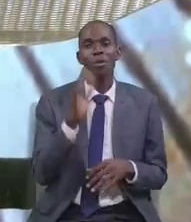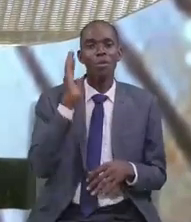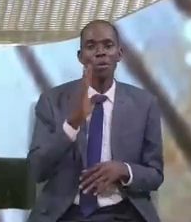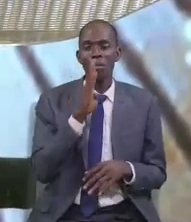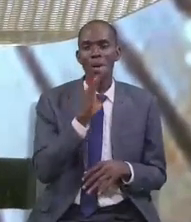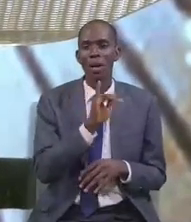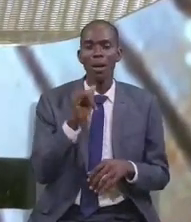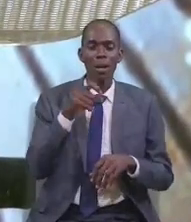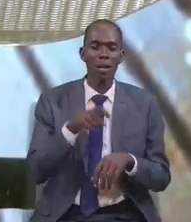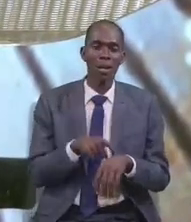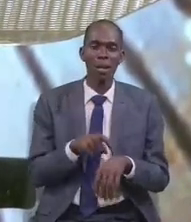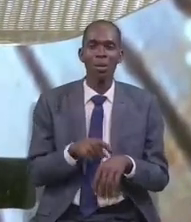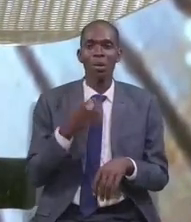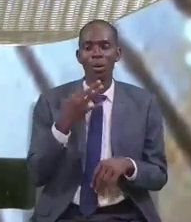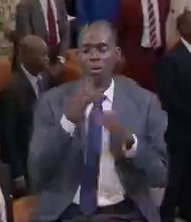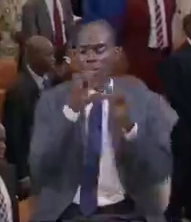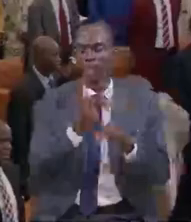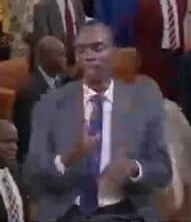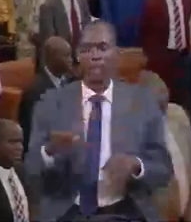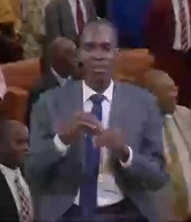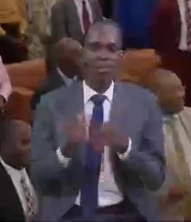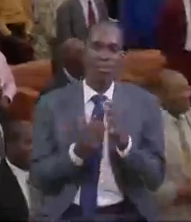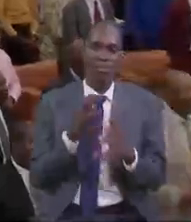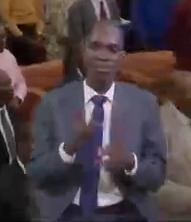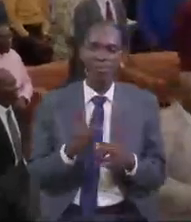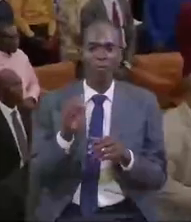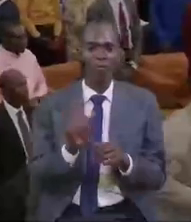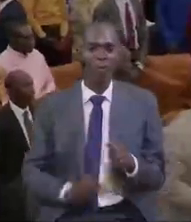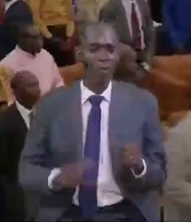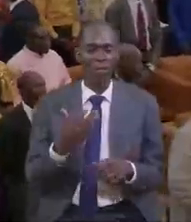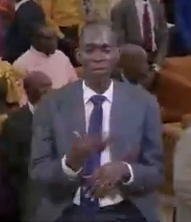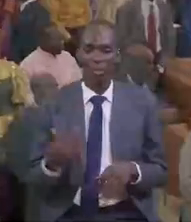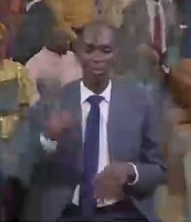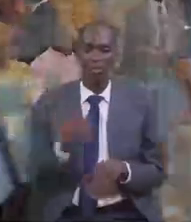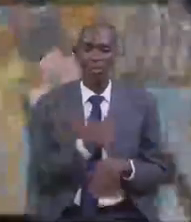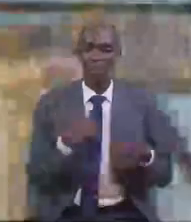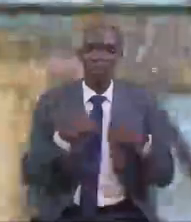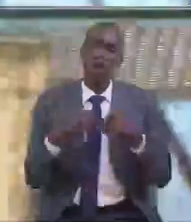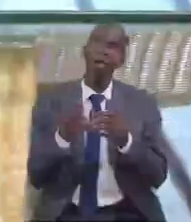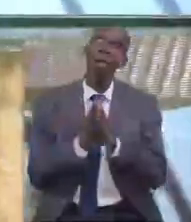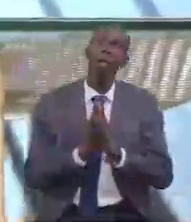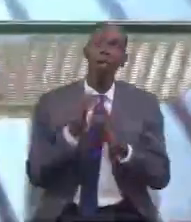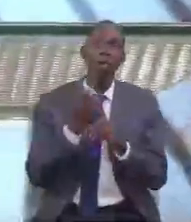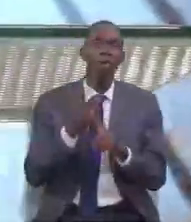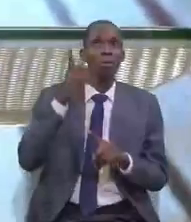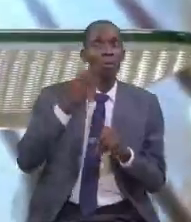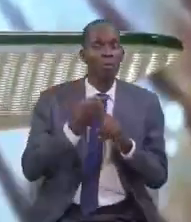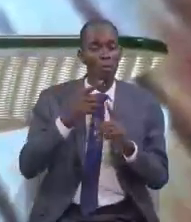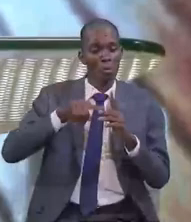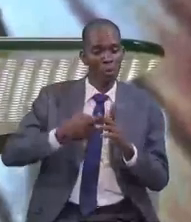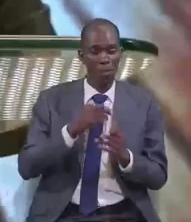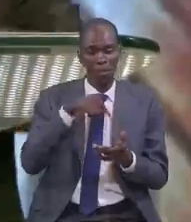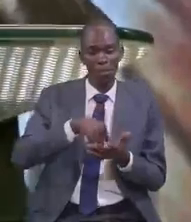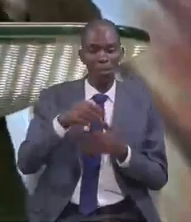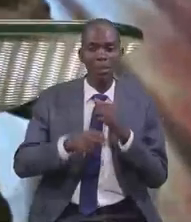de nous, soit une période de bénédiction. Tout ce que nous avons demandé dès le commencement de